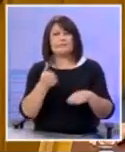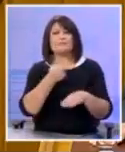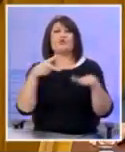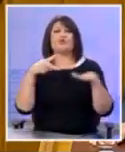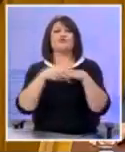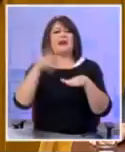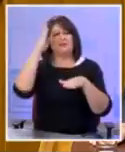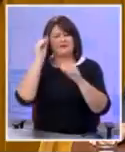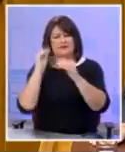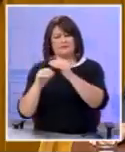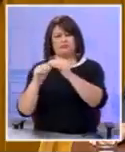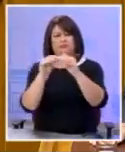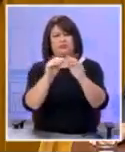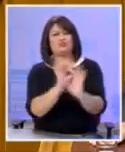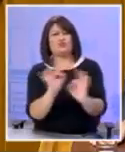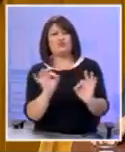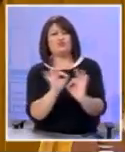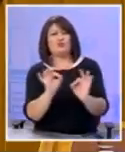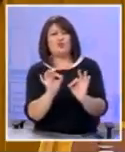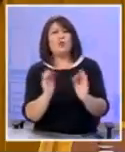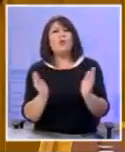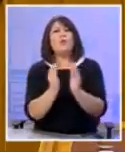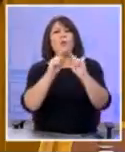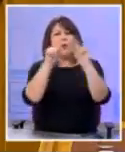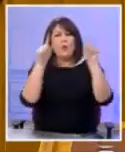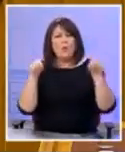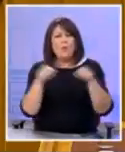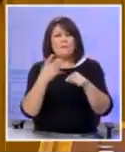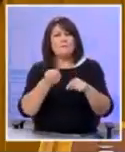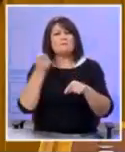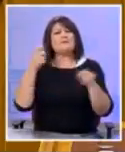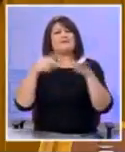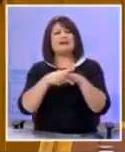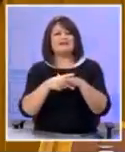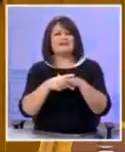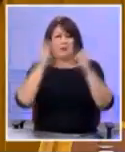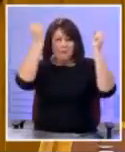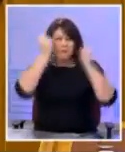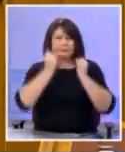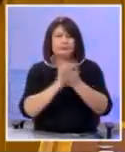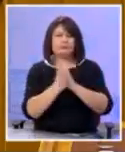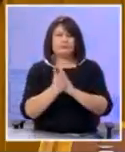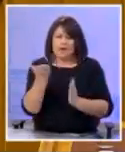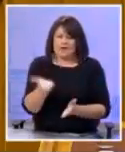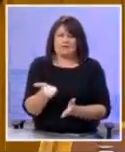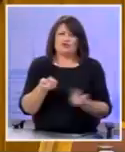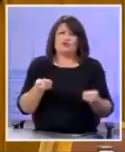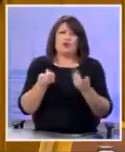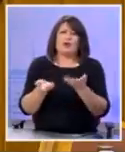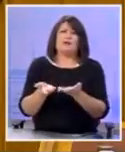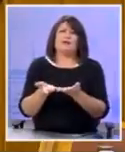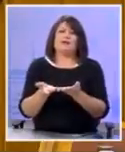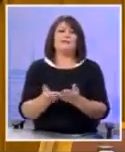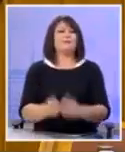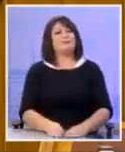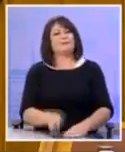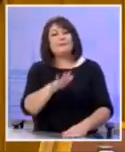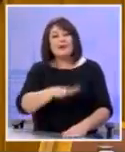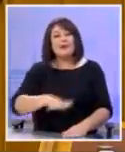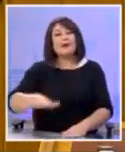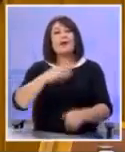της ανακεφαλαιοποίησης, ενώ τους μικροομολογιούχους και τα ασφαλιστικά ταμεία όχι. Εσείς δεν δημιουργήσατε